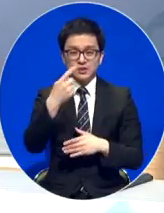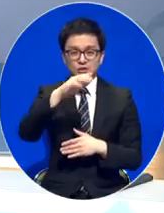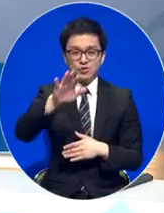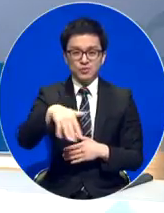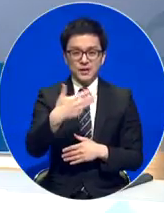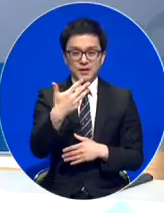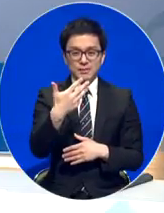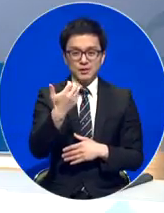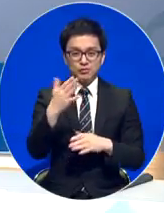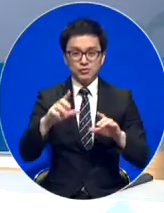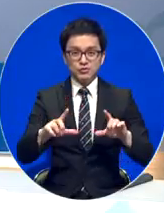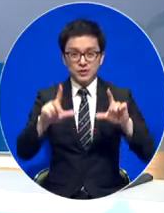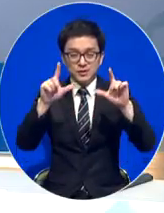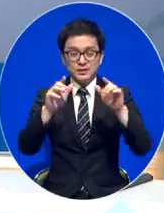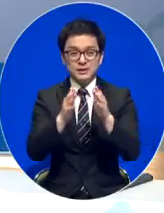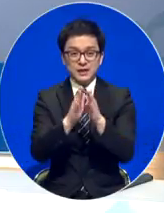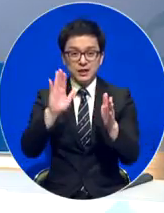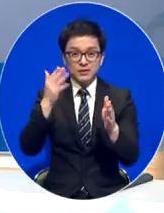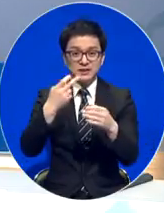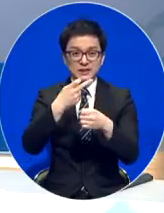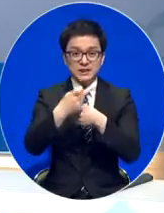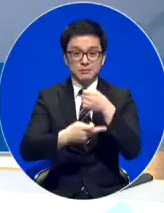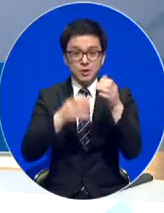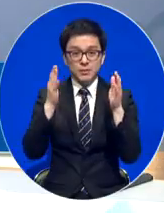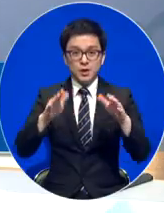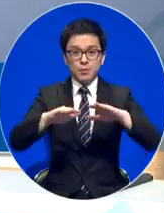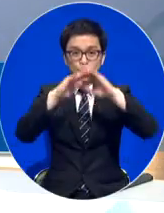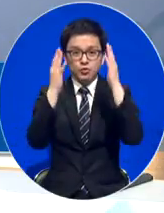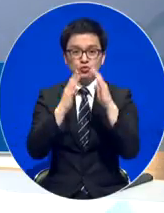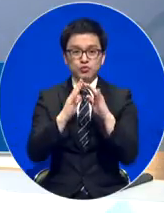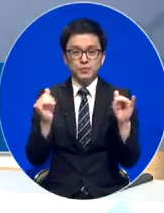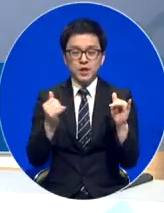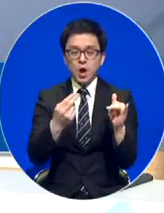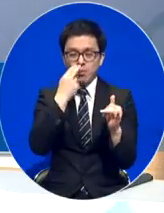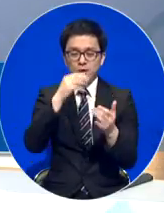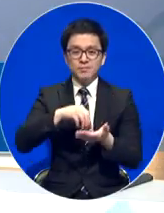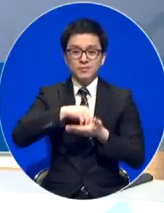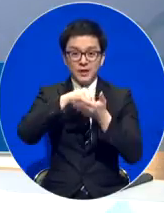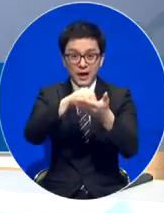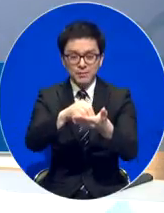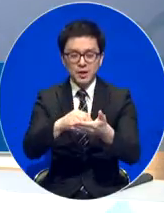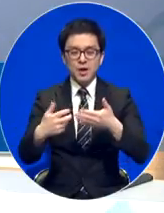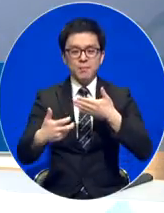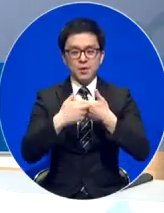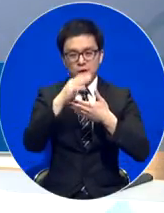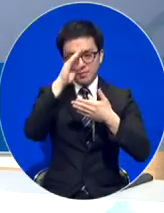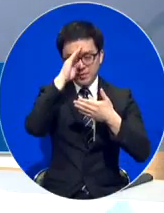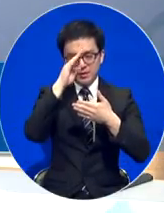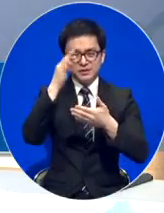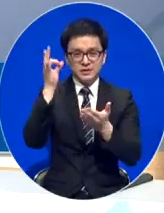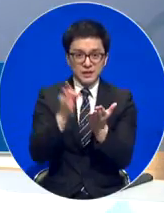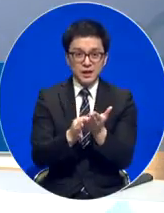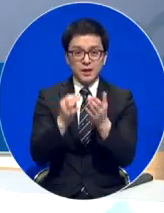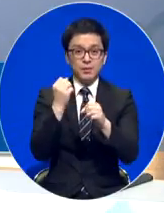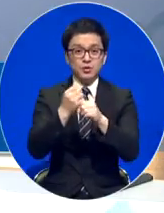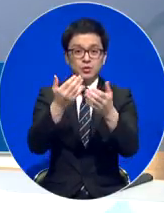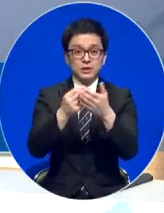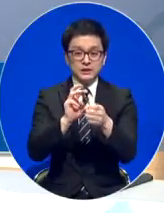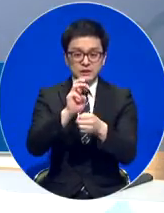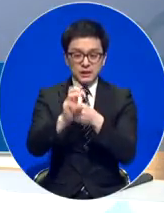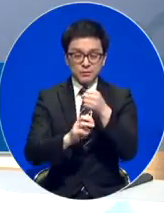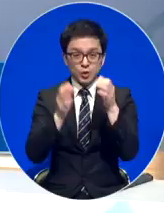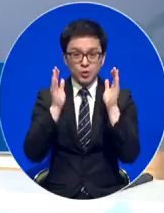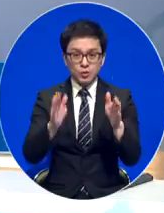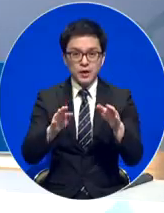1989년 도입된 지 불과 12년 만에 모든 국민의 차별 없는 의료를 보장했고 이후 30년 가까이 실질적